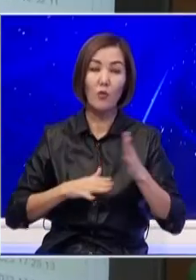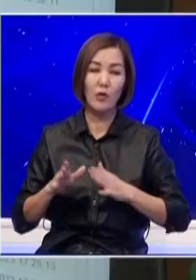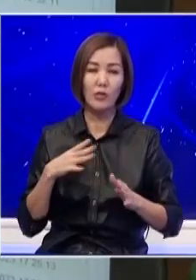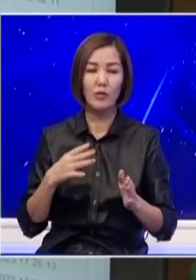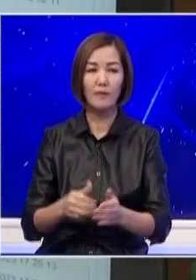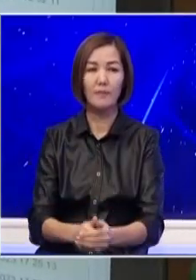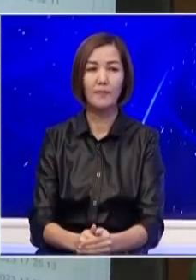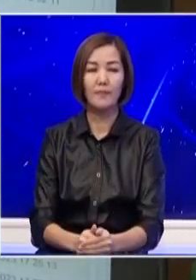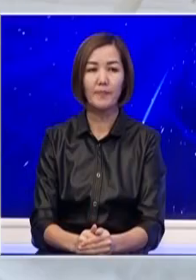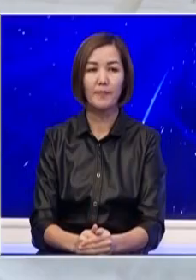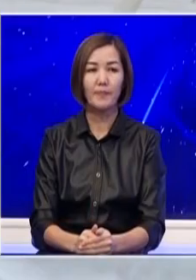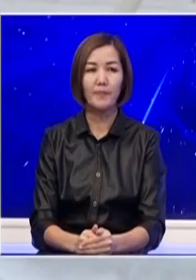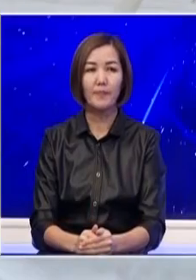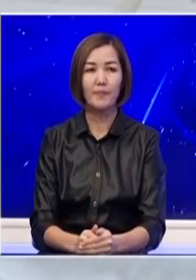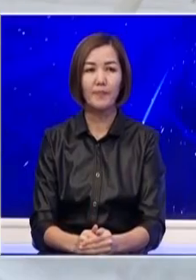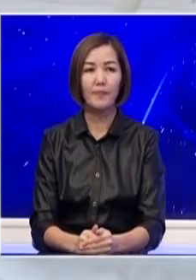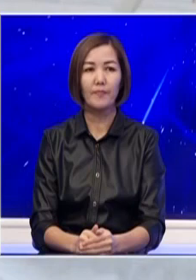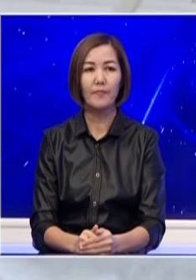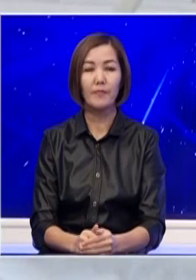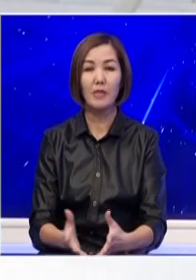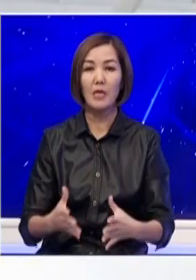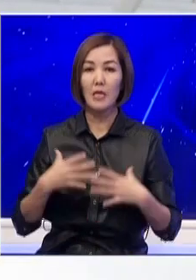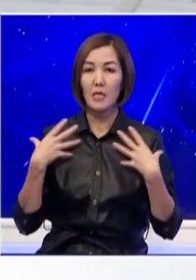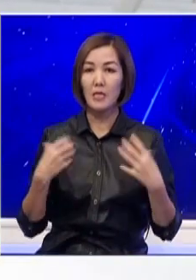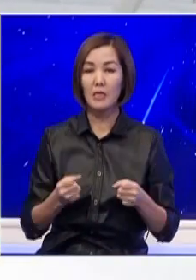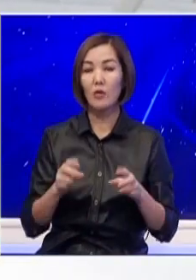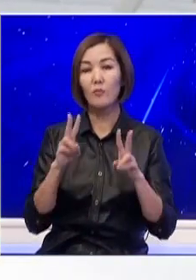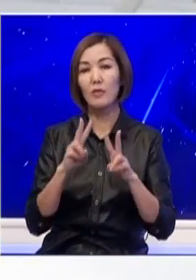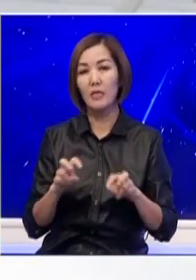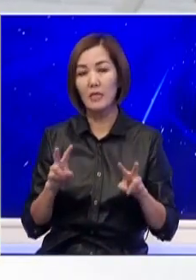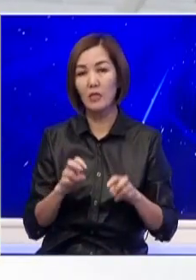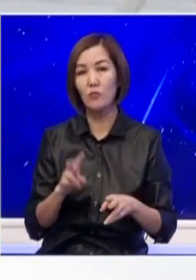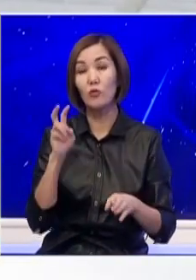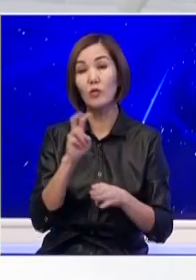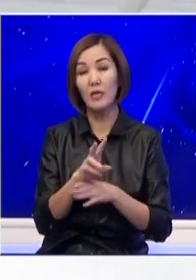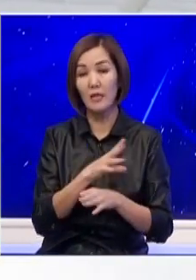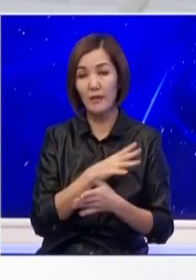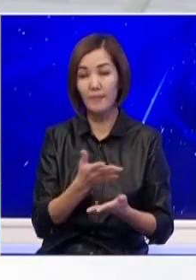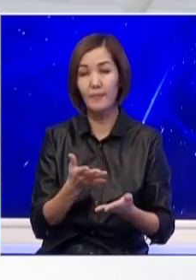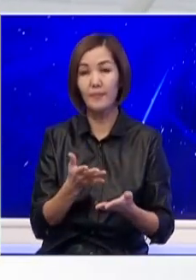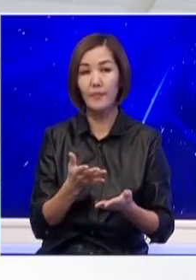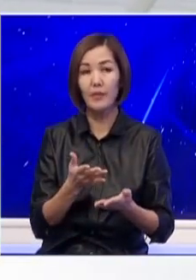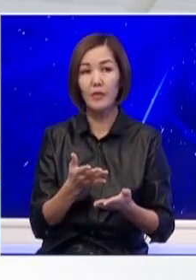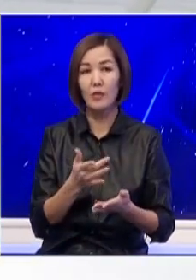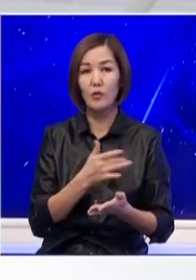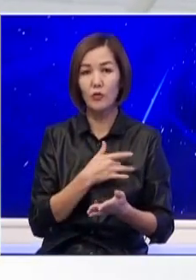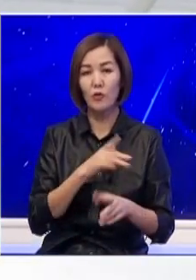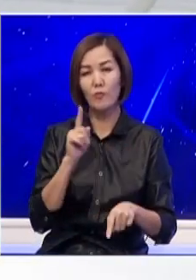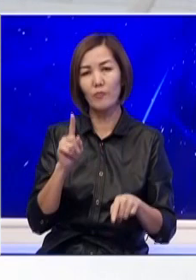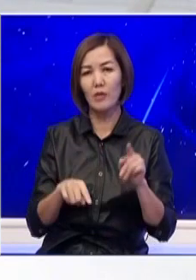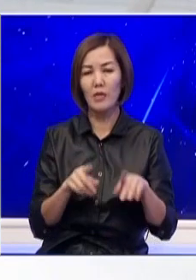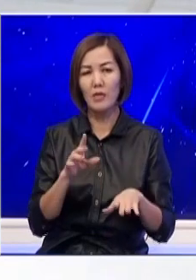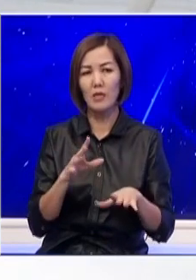риза. Жалпы өзімнің денсаулығым тексерту үшін әтеге келіп едім. Сол жүрегім кейде